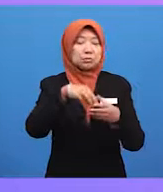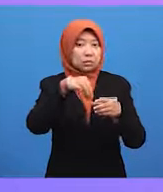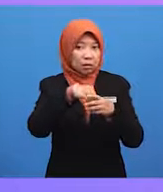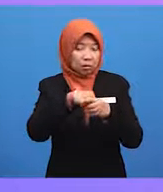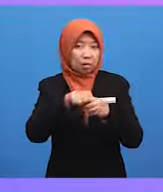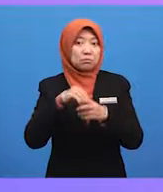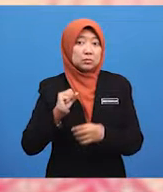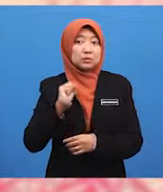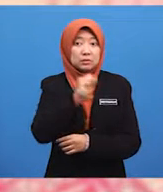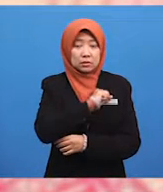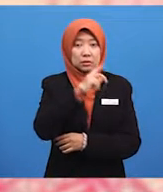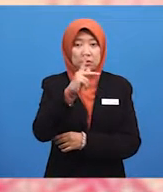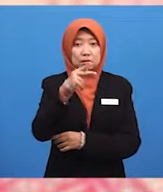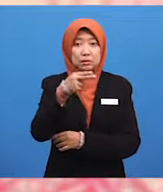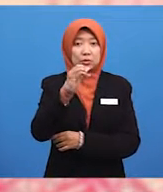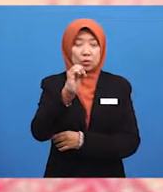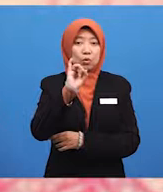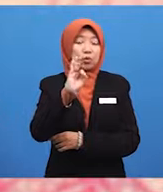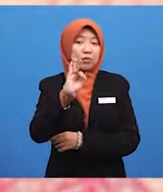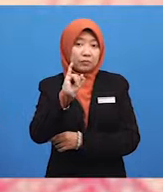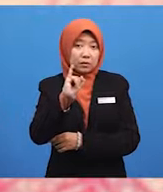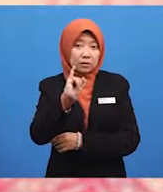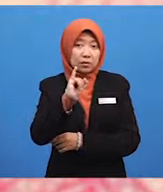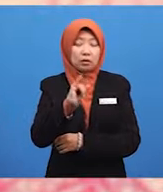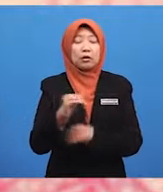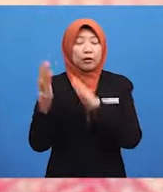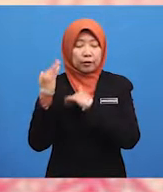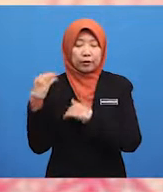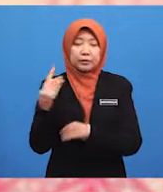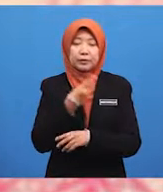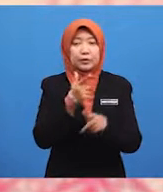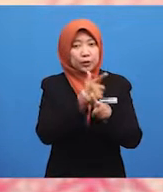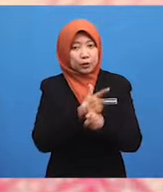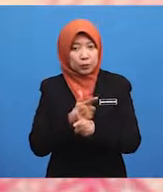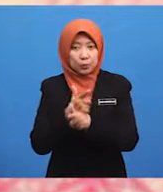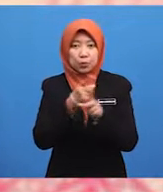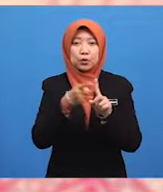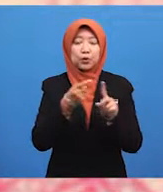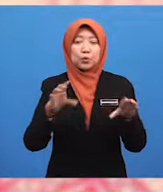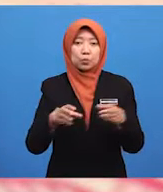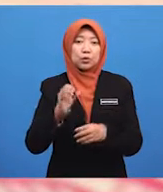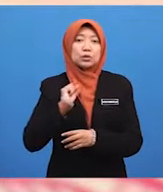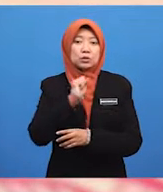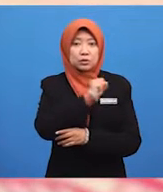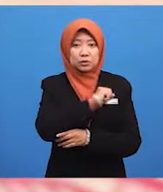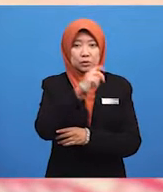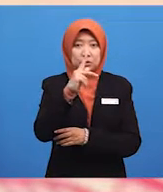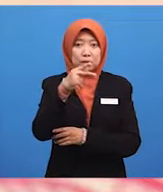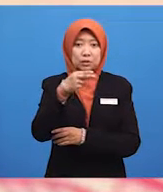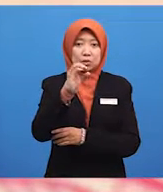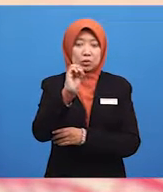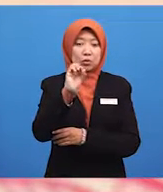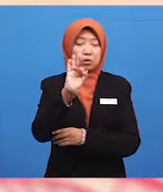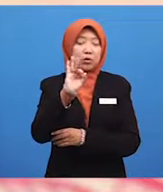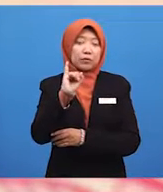syirik khafi. Semoga kita dilindungi daripada melakukan syirik khafi. Sebelum